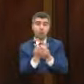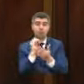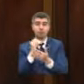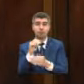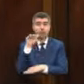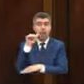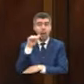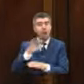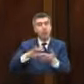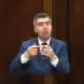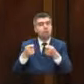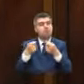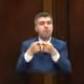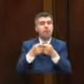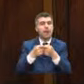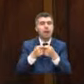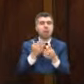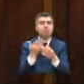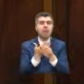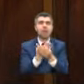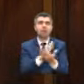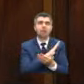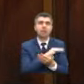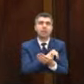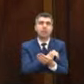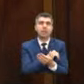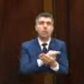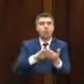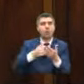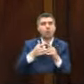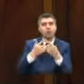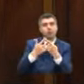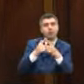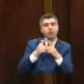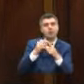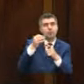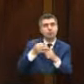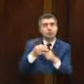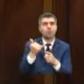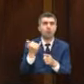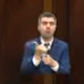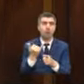كذلك على جمع كلمتنا بالنسبة لقضية